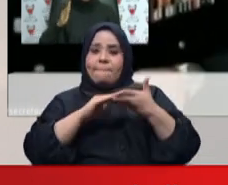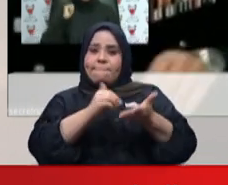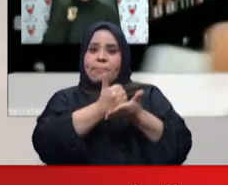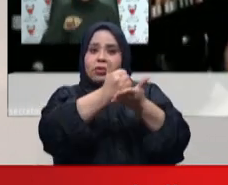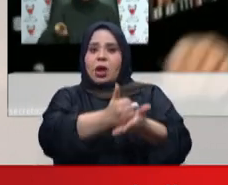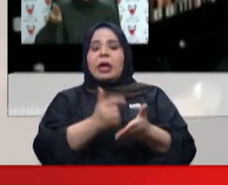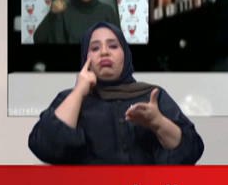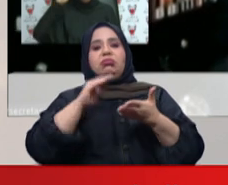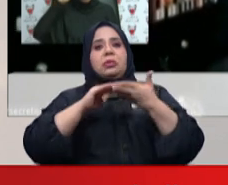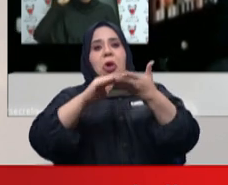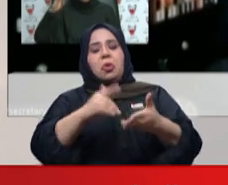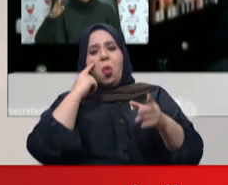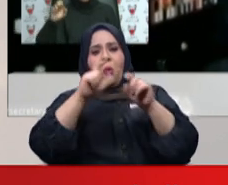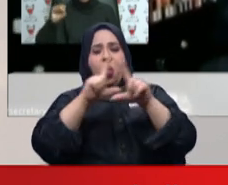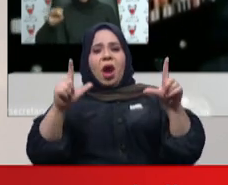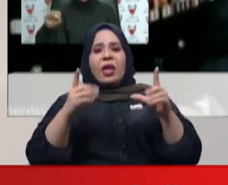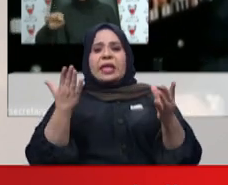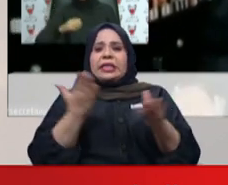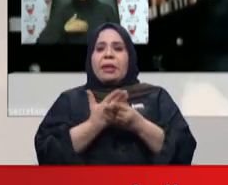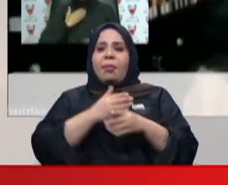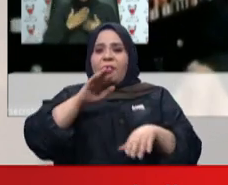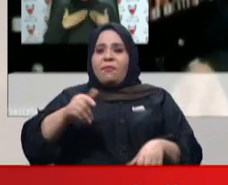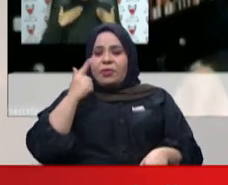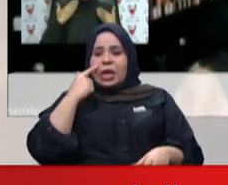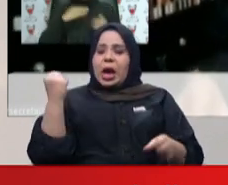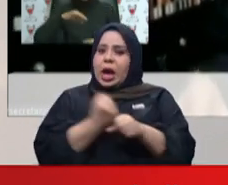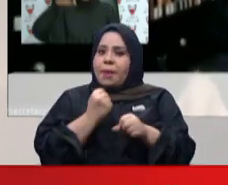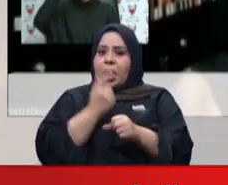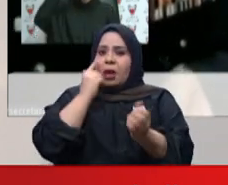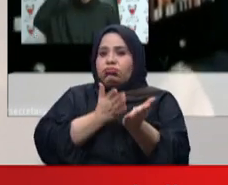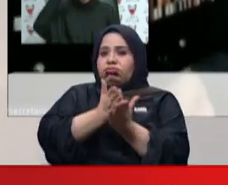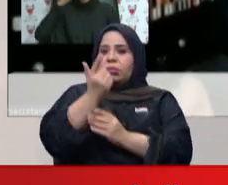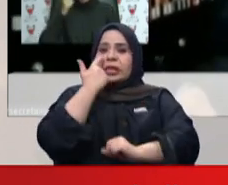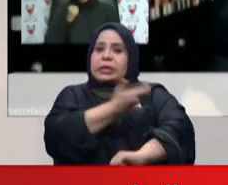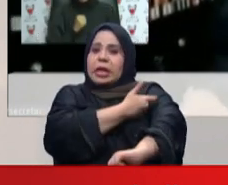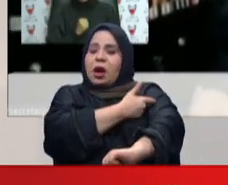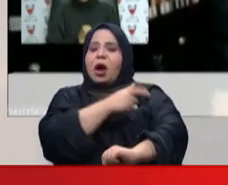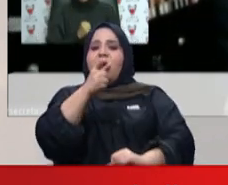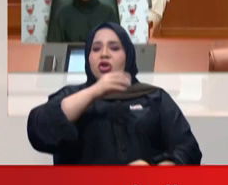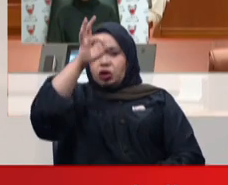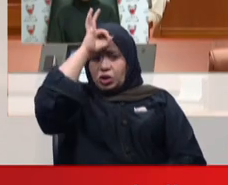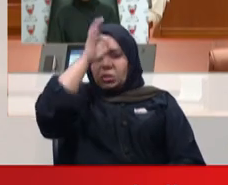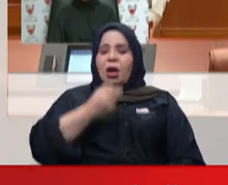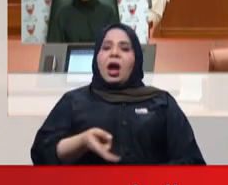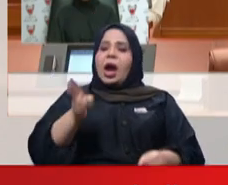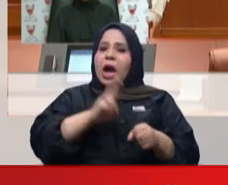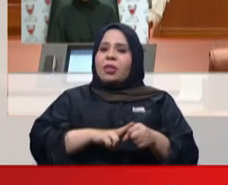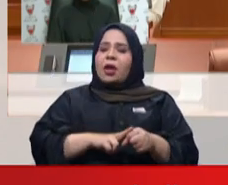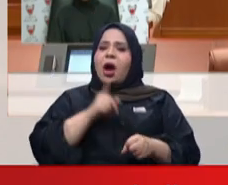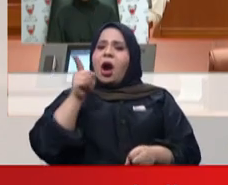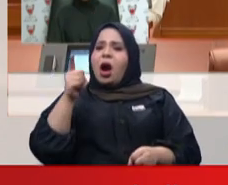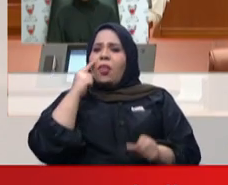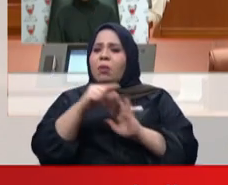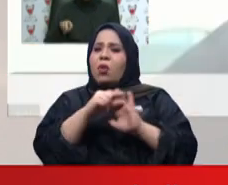ساهموا والذين عملوا في ميدان الصحة وميدان الشرطة وميدان كل هذه الأمور،